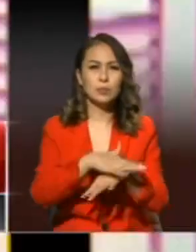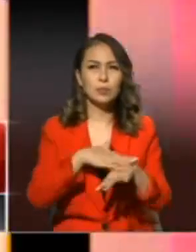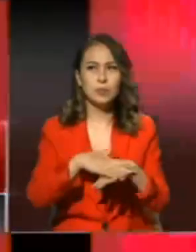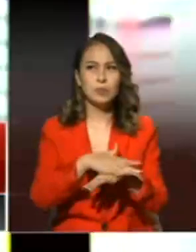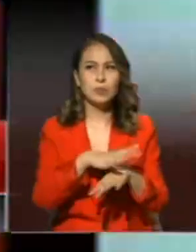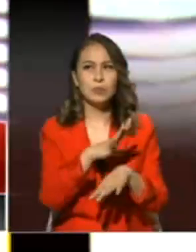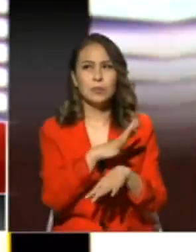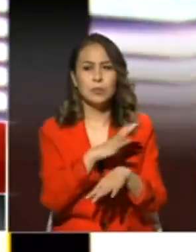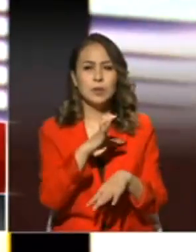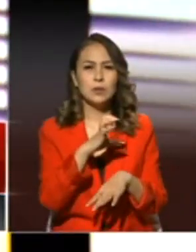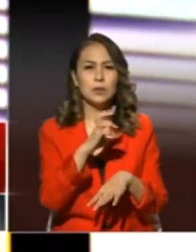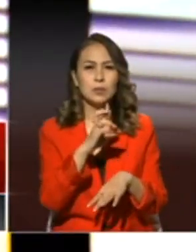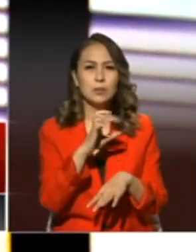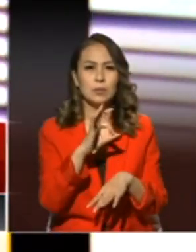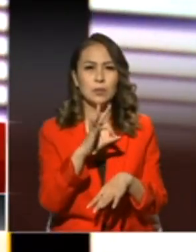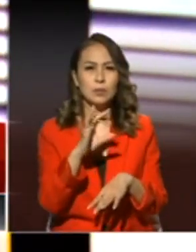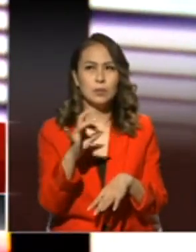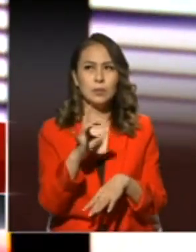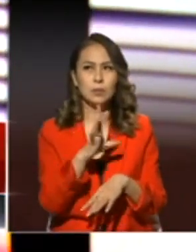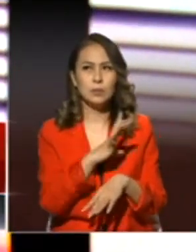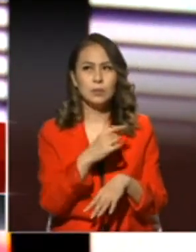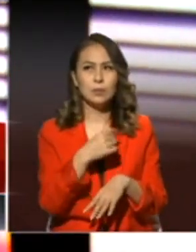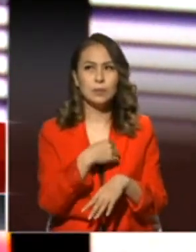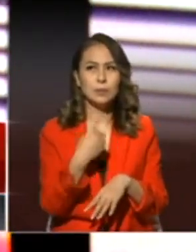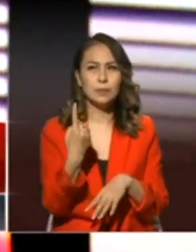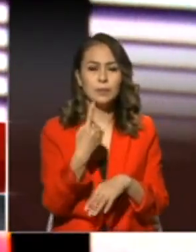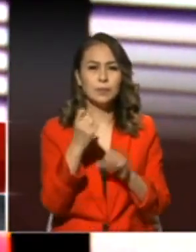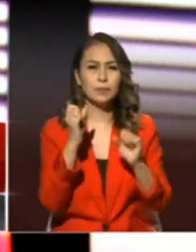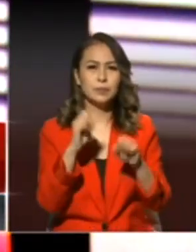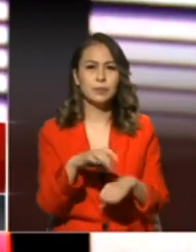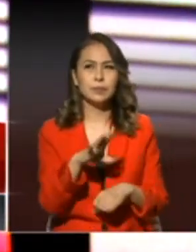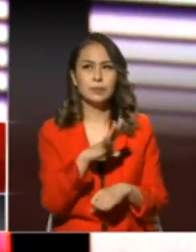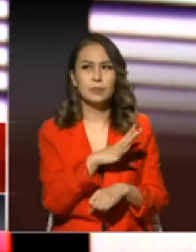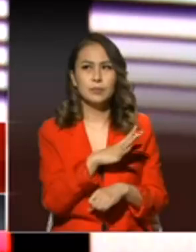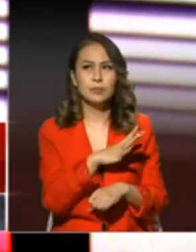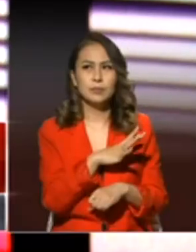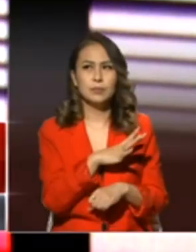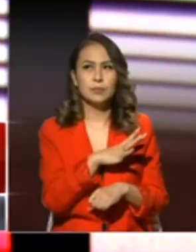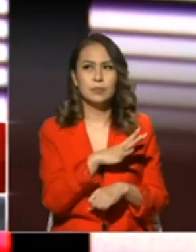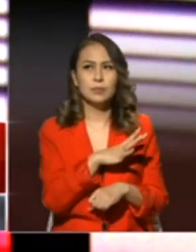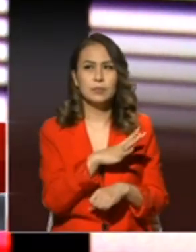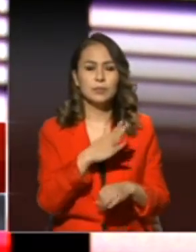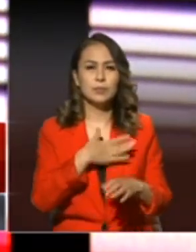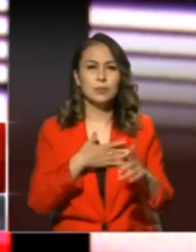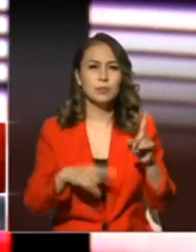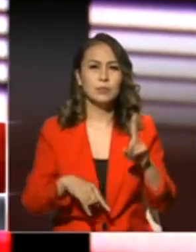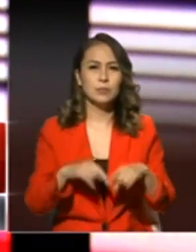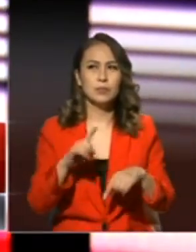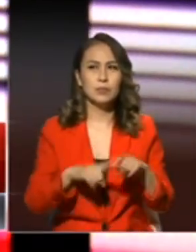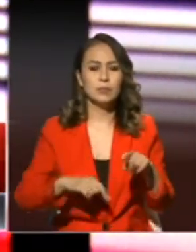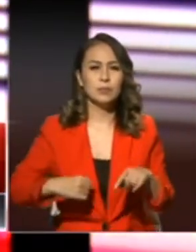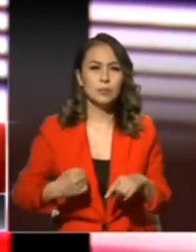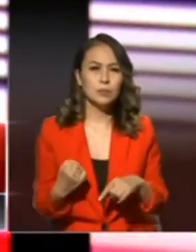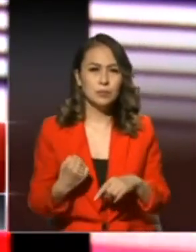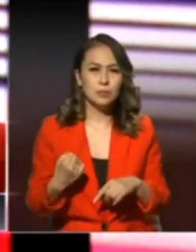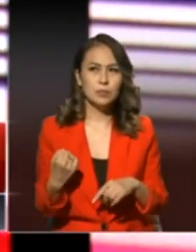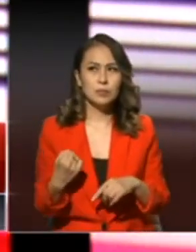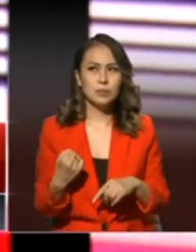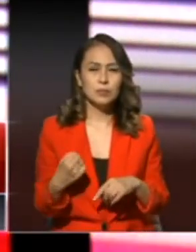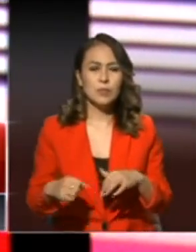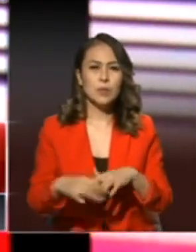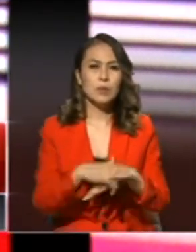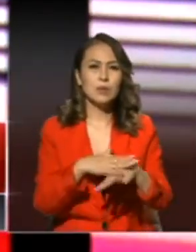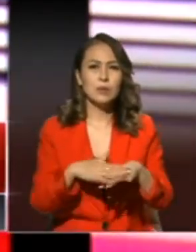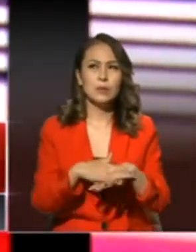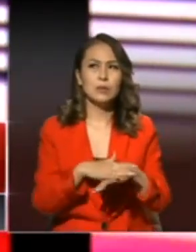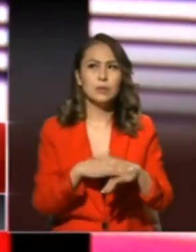Осындай зборлардың ішінде мен бірінші болып деп айтуға болады. Және де Аллаға шүкір туыстарым, достарым, жай